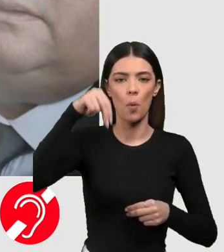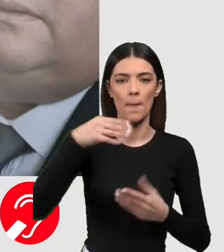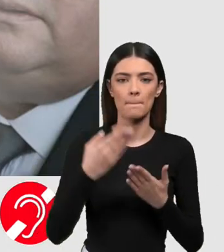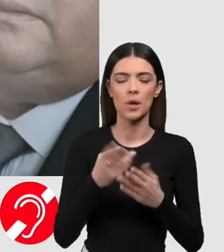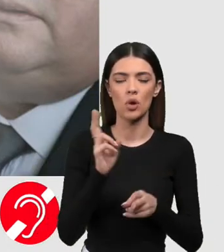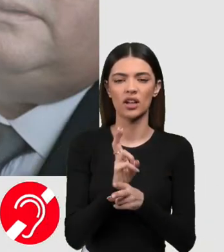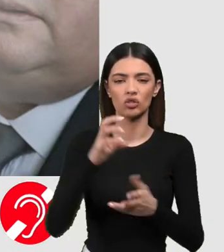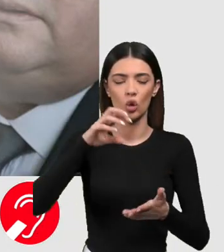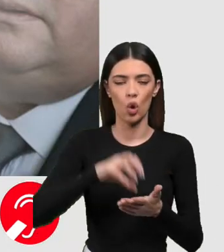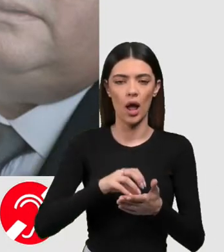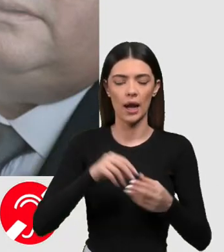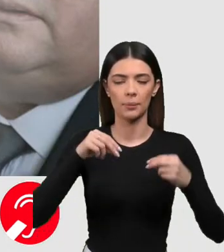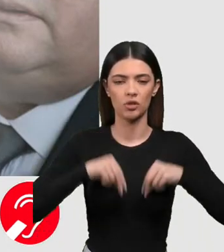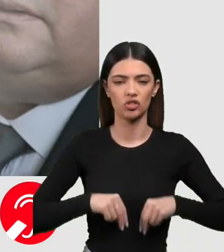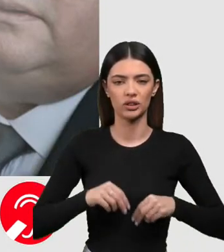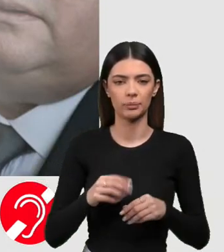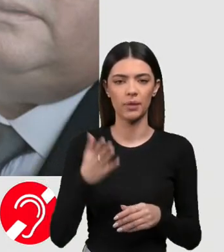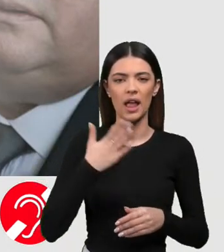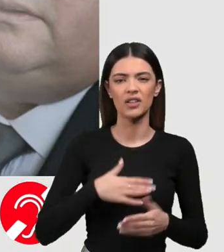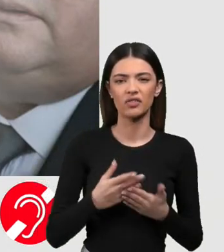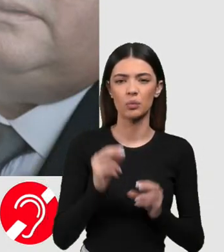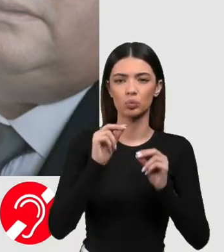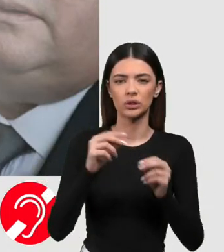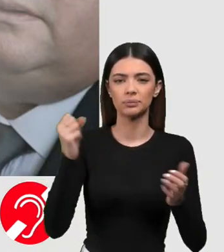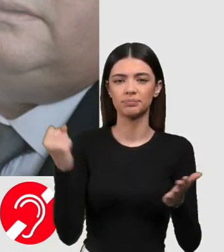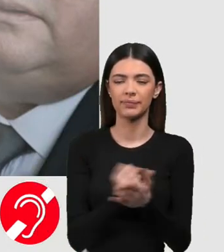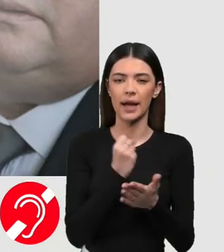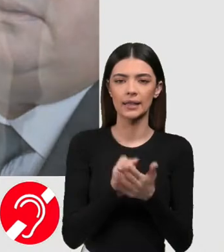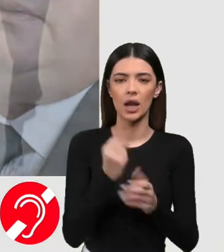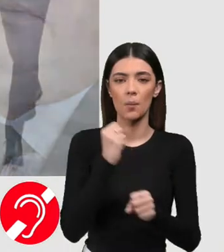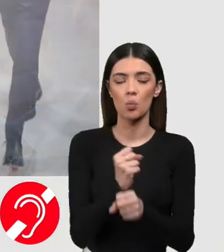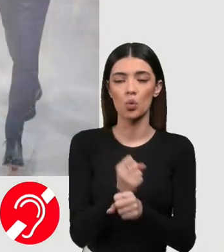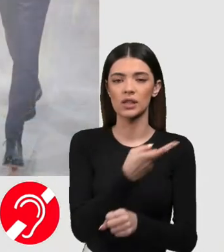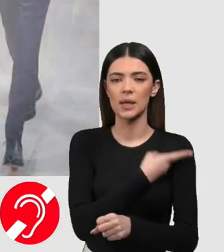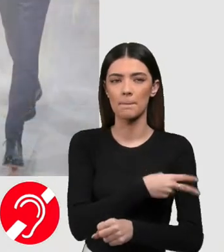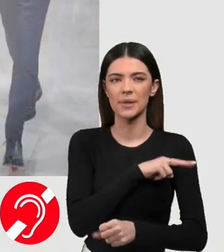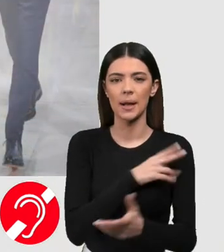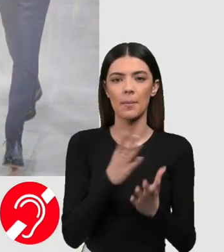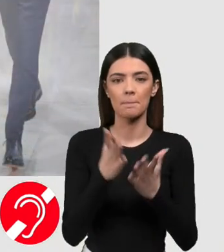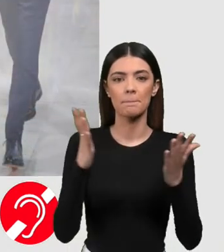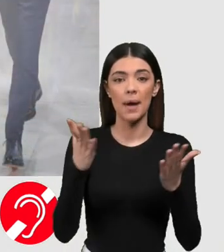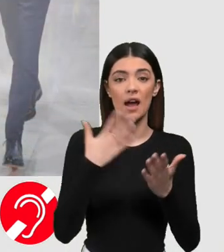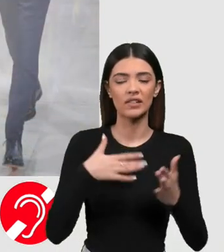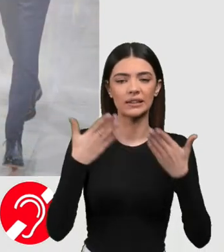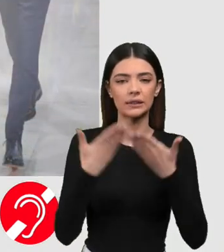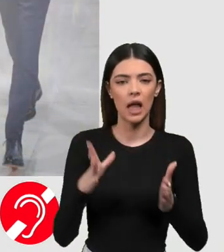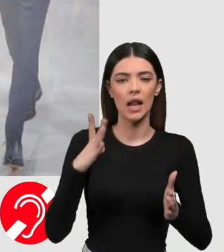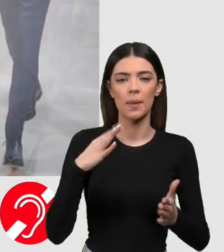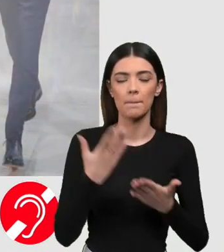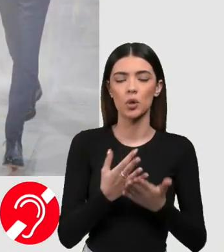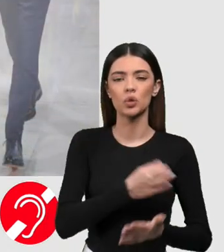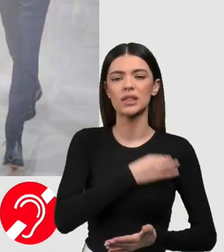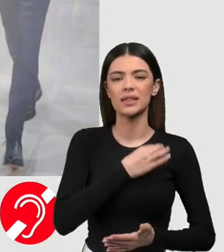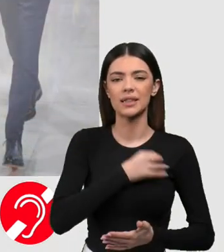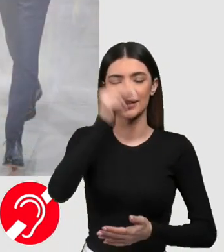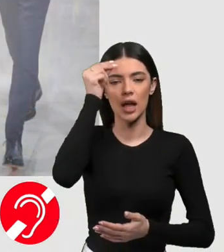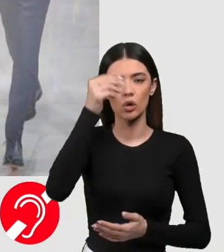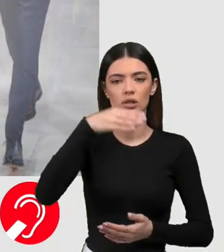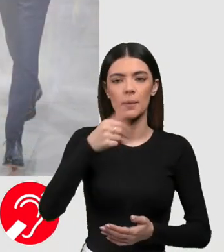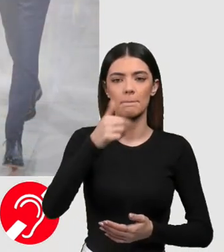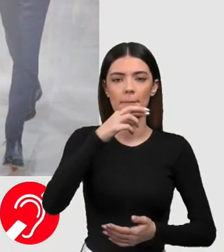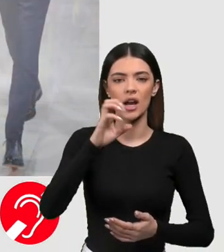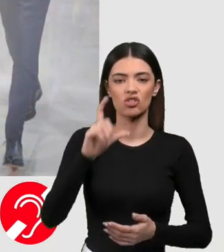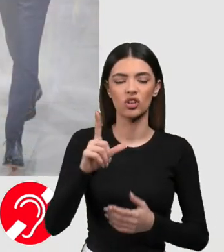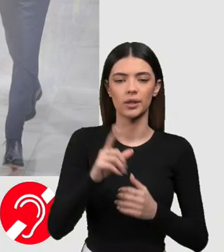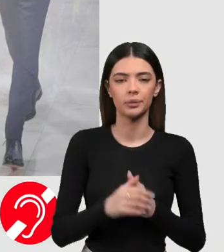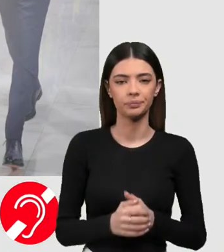responsabil pentru campania pentru alegerile locale. Vrem să impulsionăm angajările în spitalele mari, am deblocat posturile din sănătate, a declarat